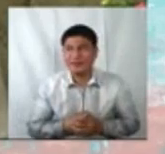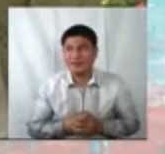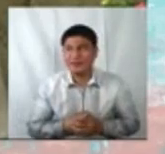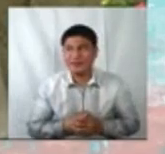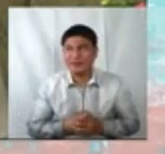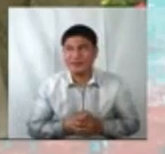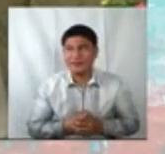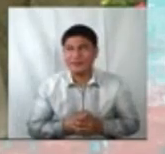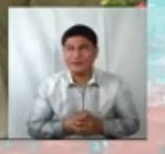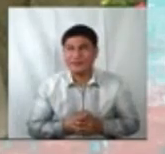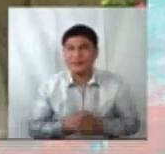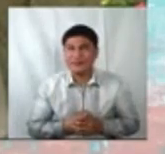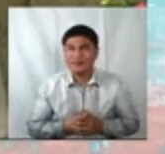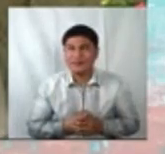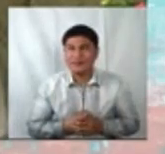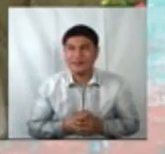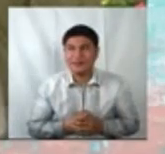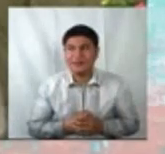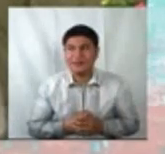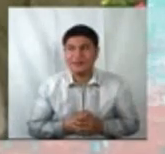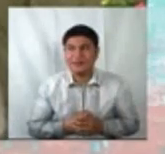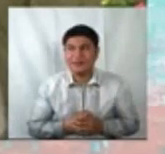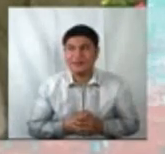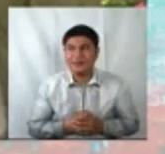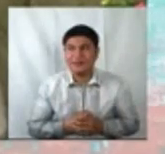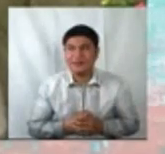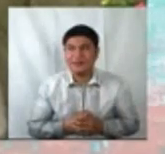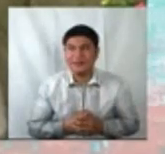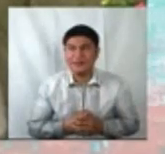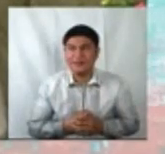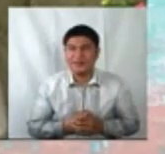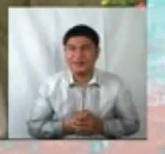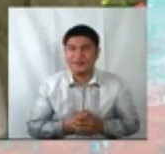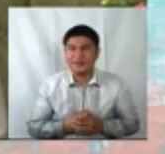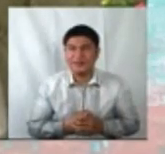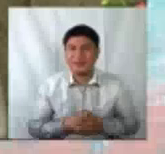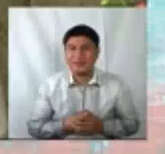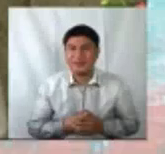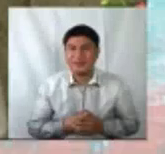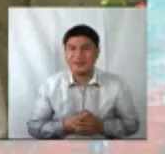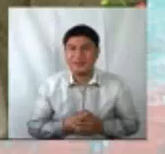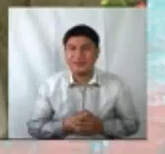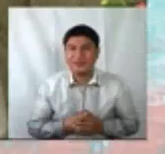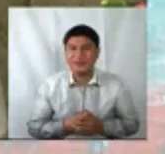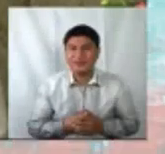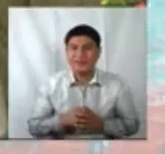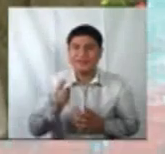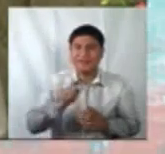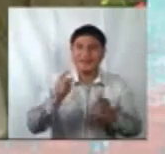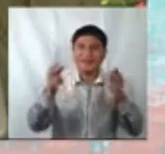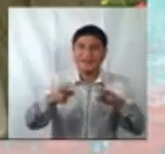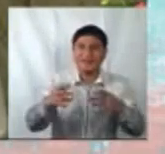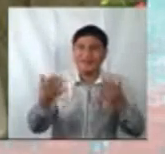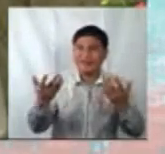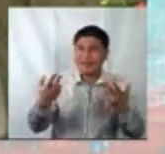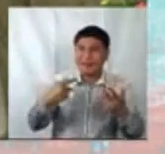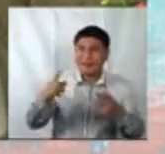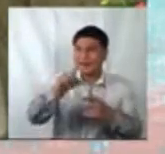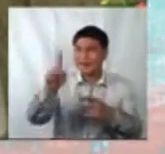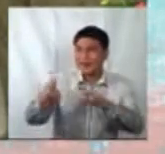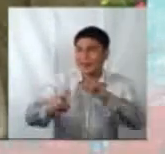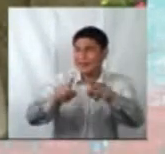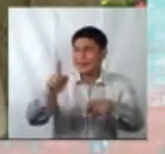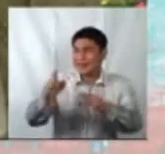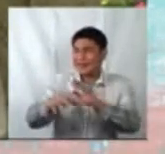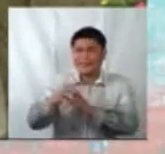Hindi pa po naman. Hindi, go ahead. What will happen? What will happen? Come on. Meron pa akong tanong kay Professor Chow. Pwede